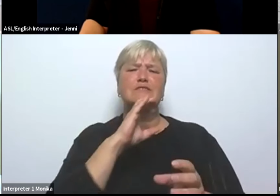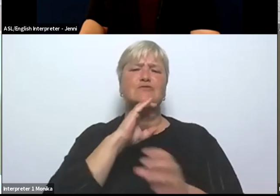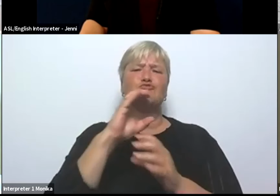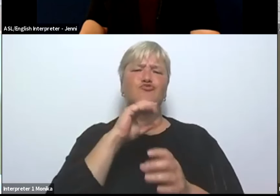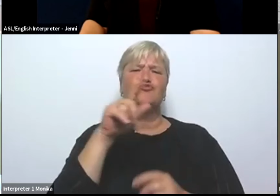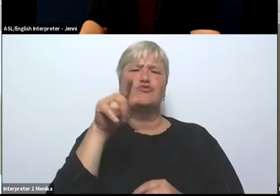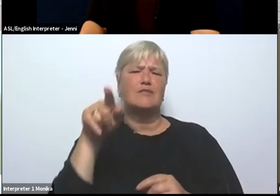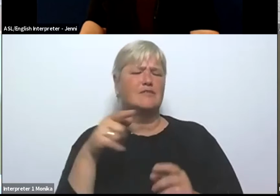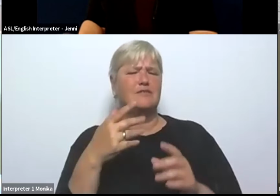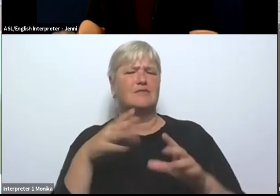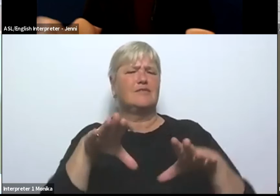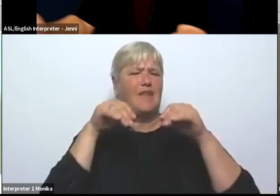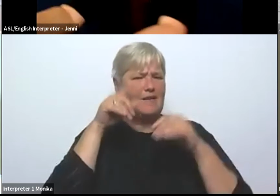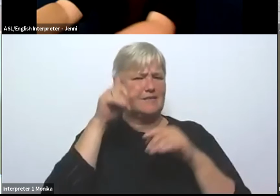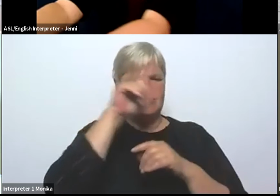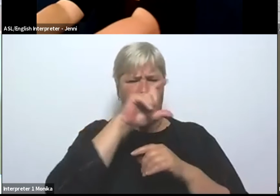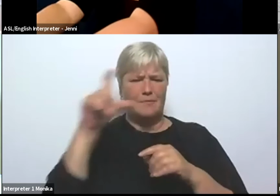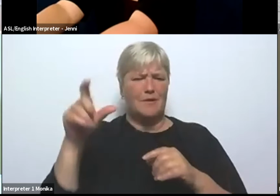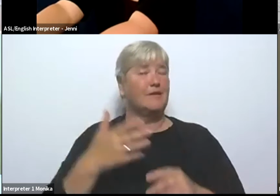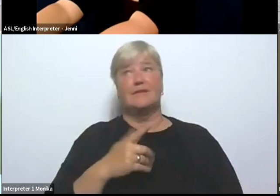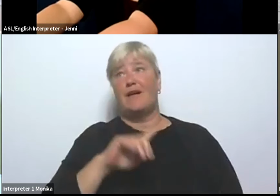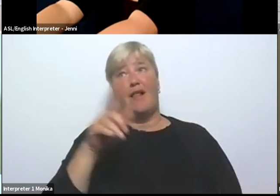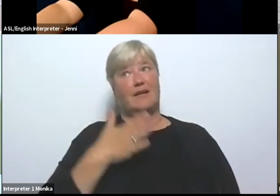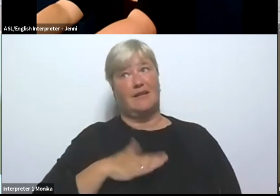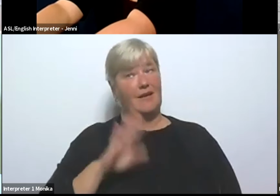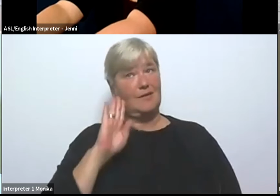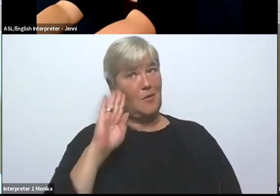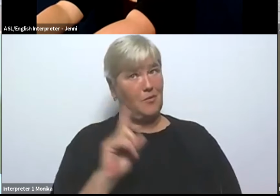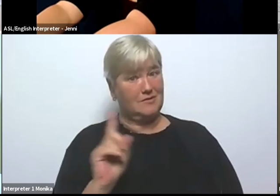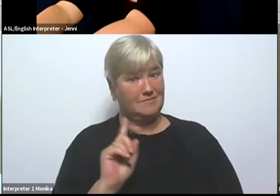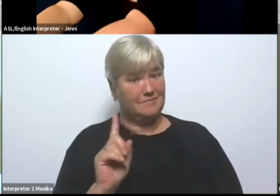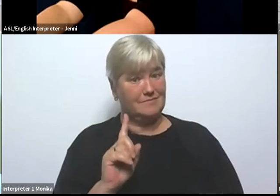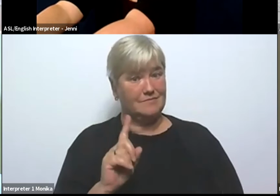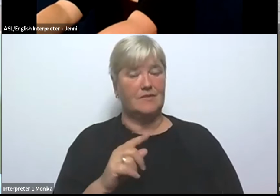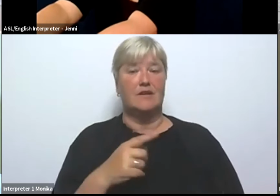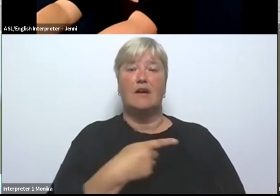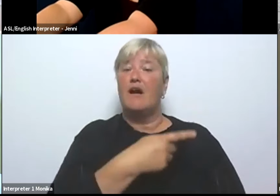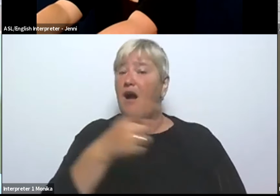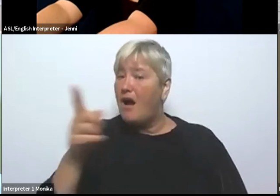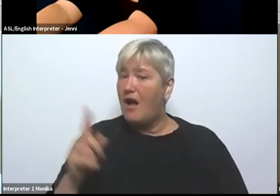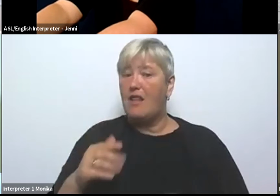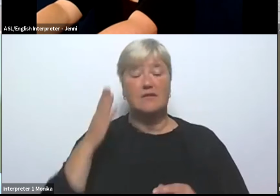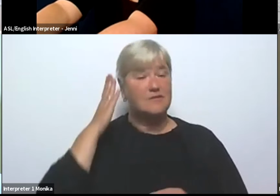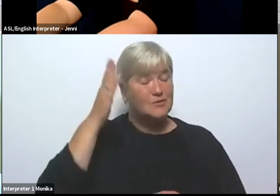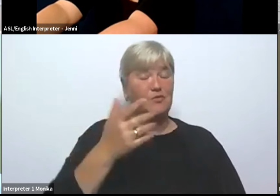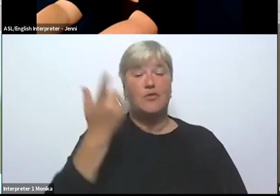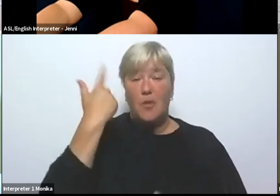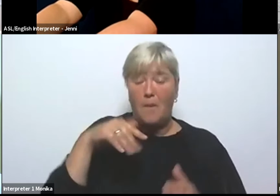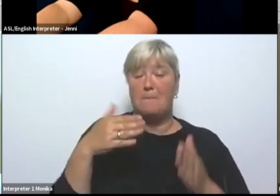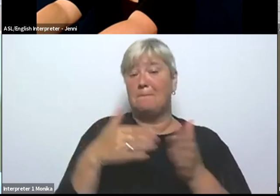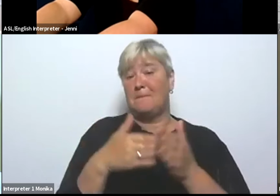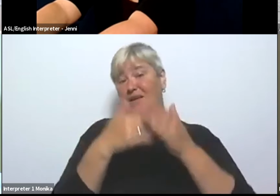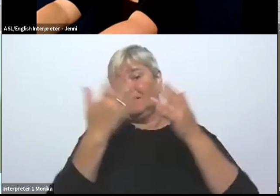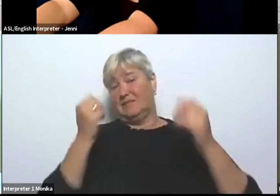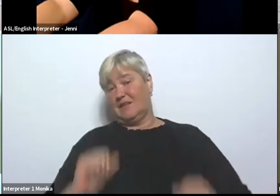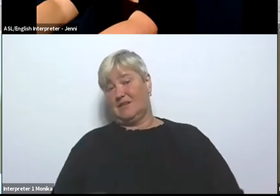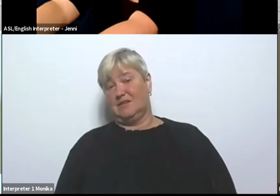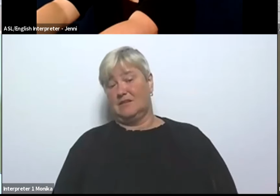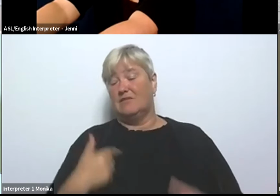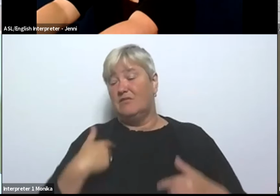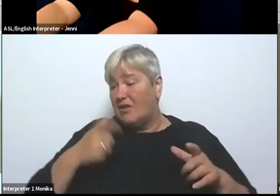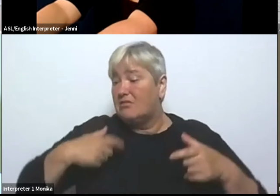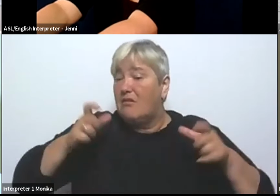im Teilnehmer da drin sind, nicht gerne hören wollen, ja, sie werden alle mal behindert sein. Und zwar, wenn sie